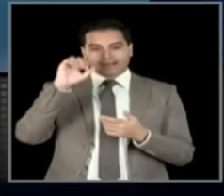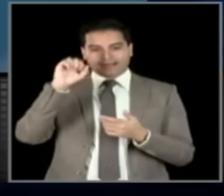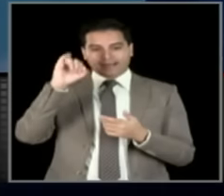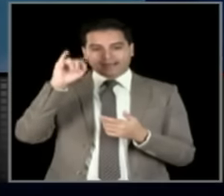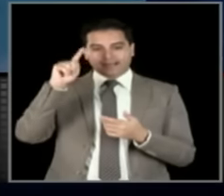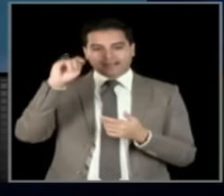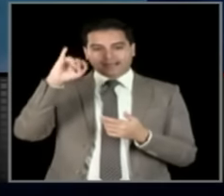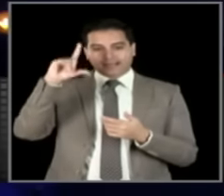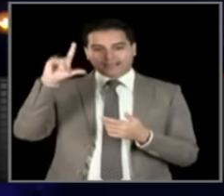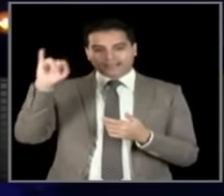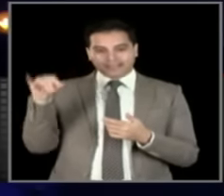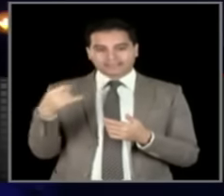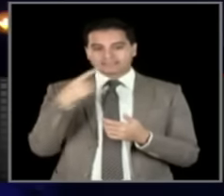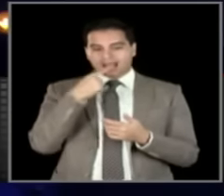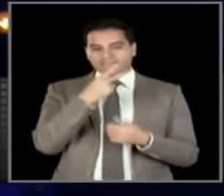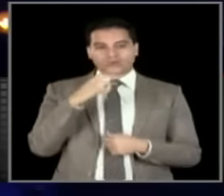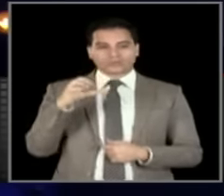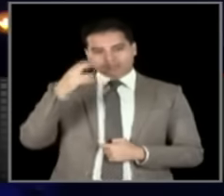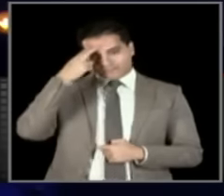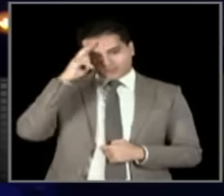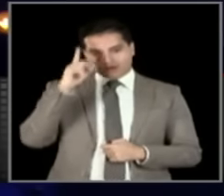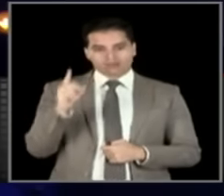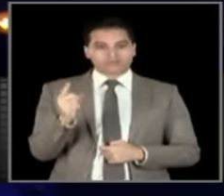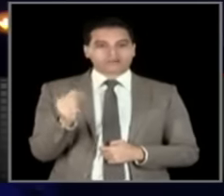2009؟ المغرب. رانيا.